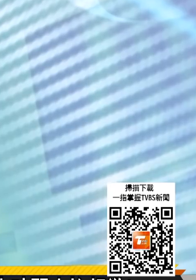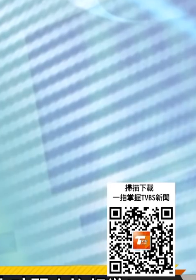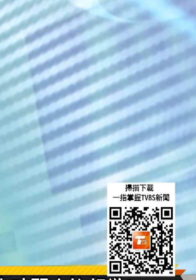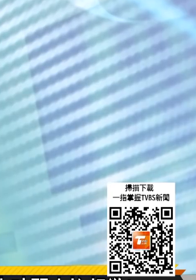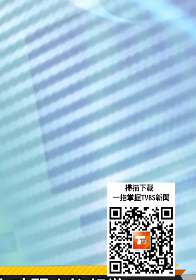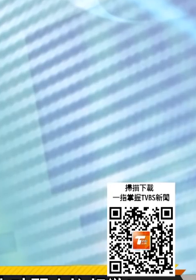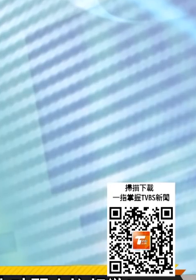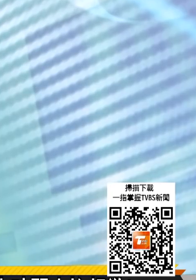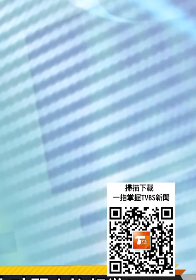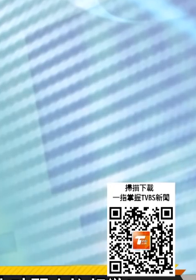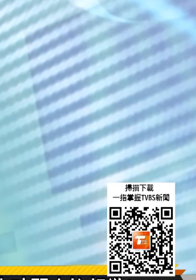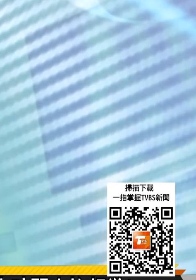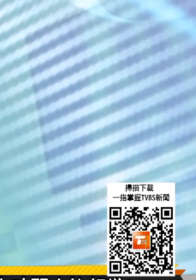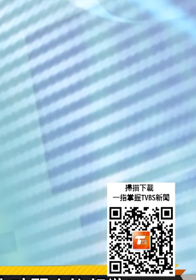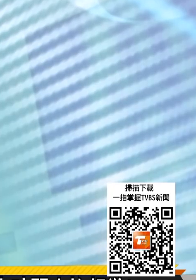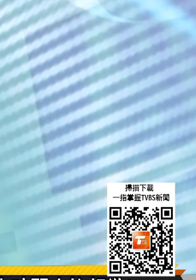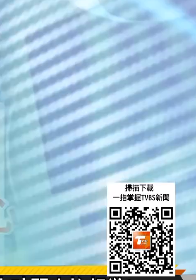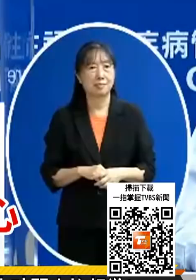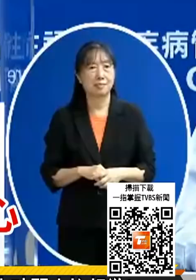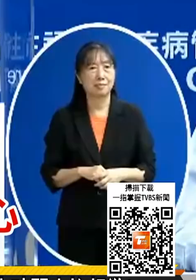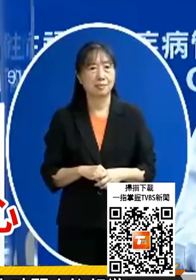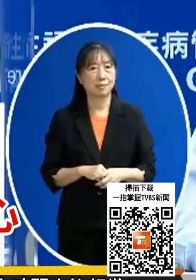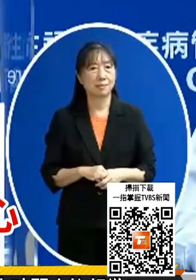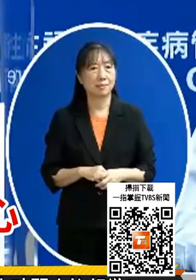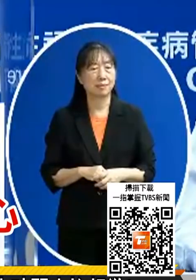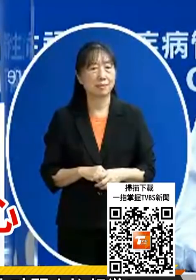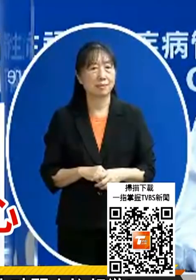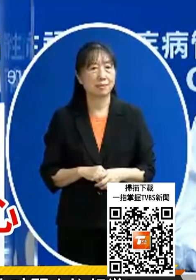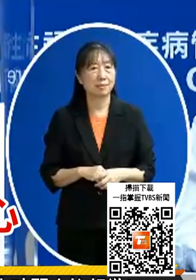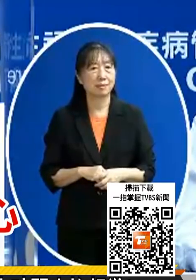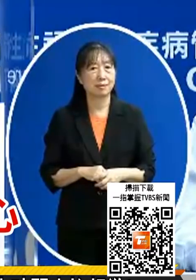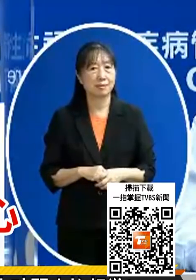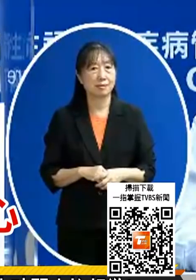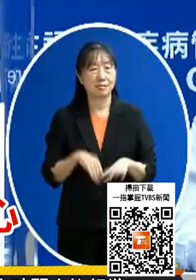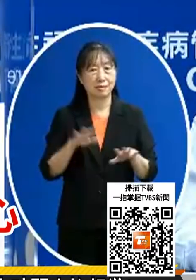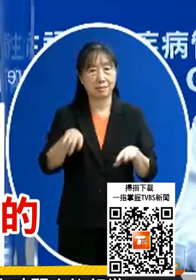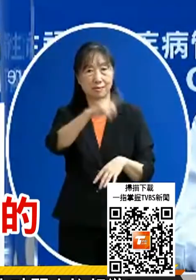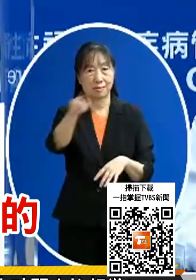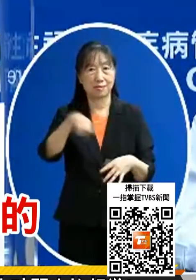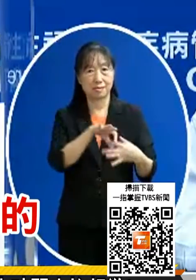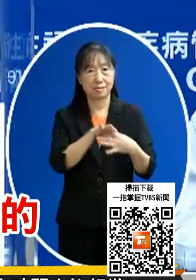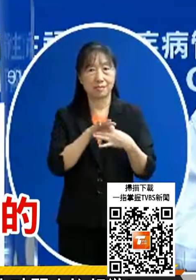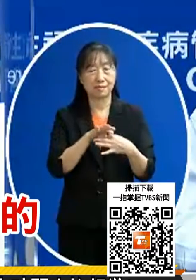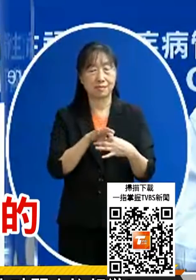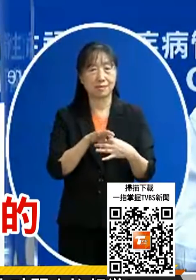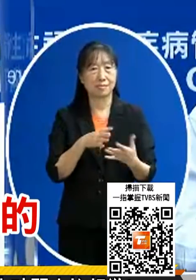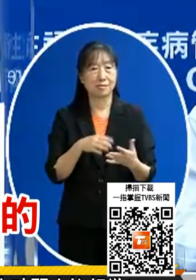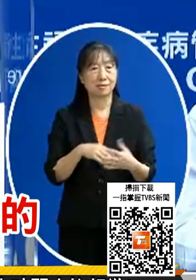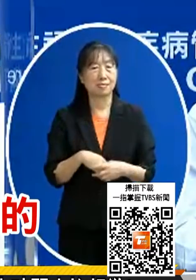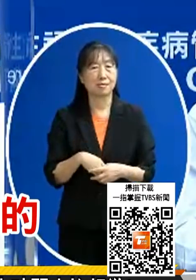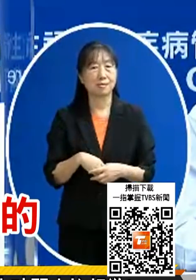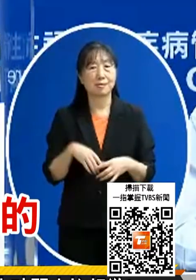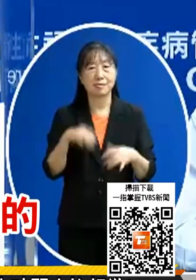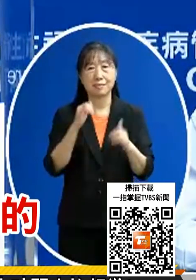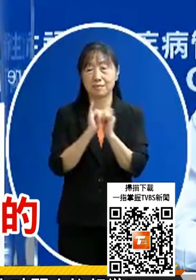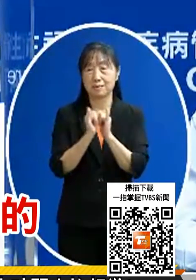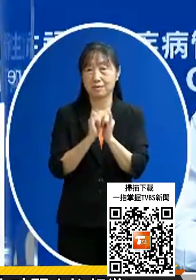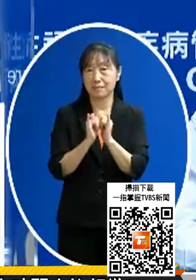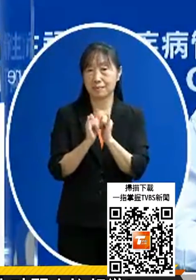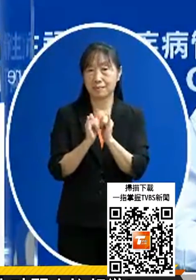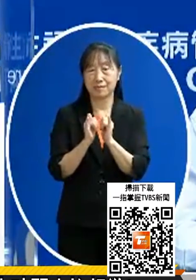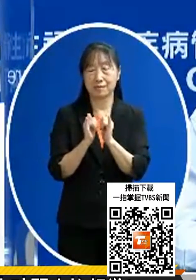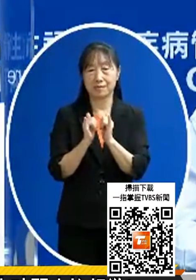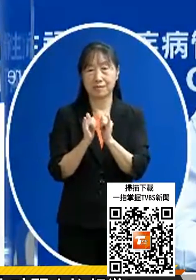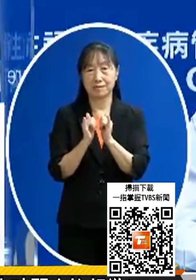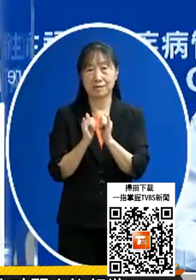了耶，来听听看陈时中怎么改口的。 大家这前两天大家也关心哈，这位哈，大家现在社会里面的